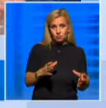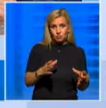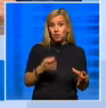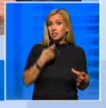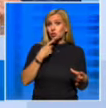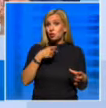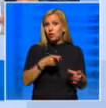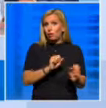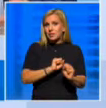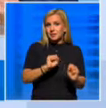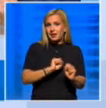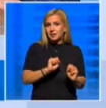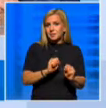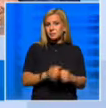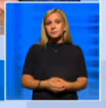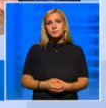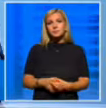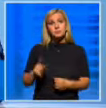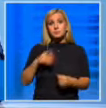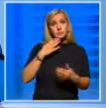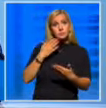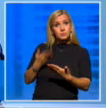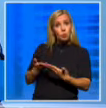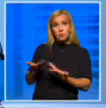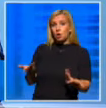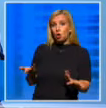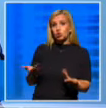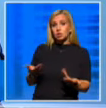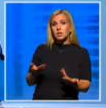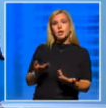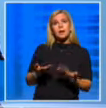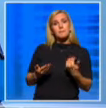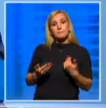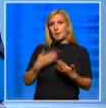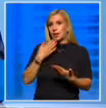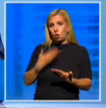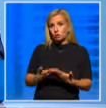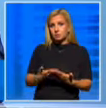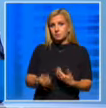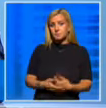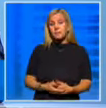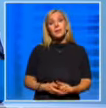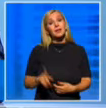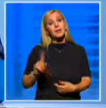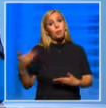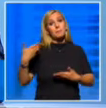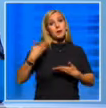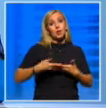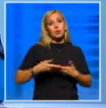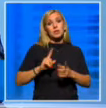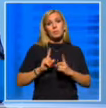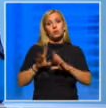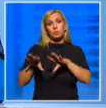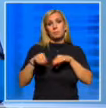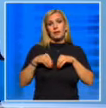Защото го е страх, че ако го направи... Той ви предложи. Какво предложи? Той ви предложи. Това, което той ни предложи, няма как да бъде